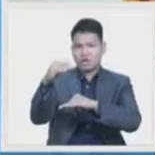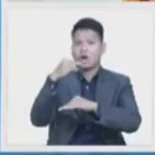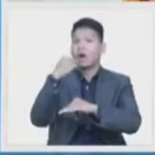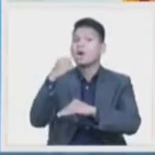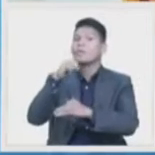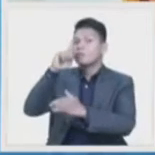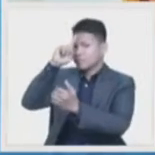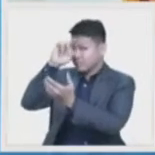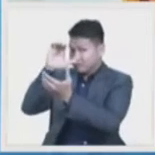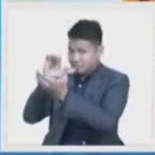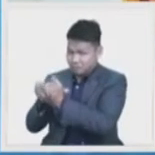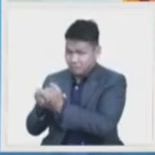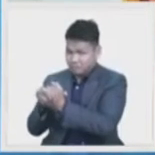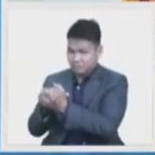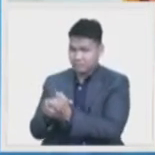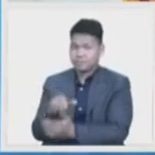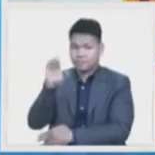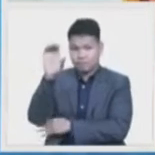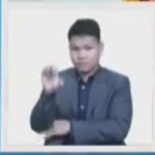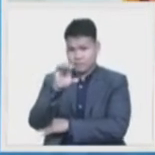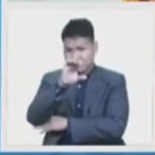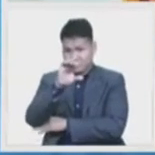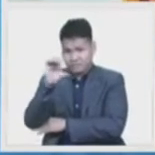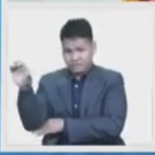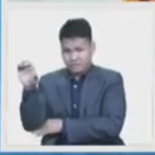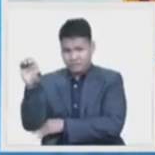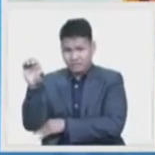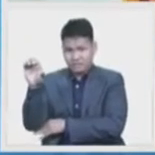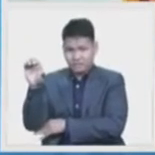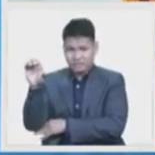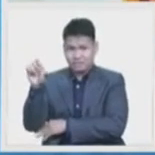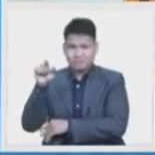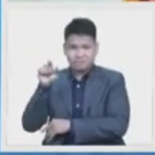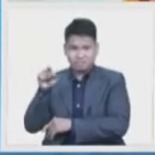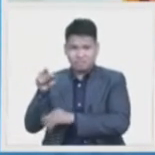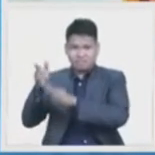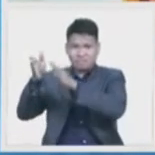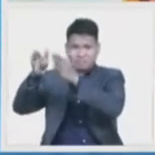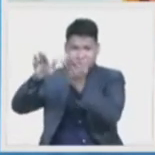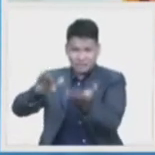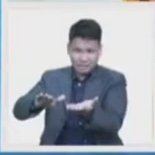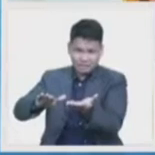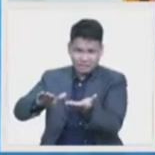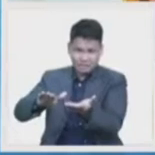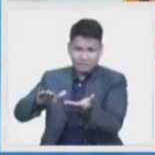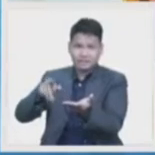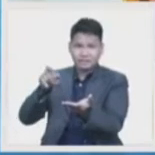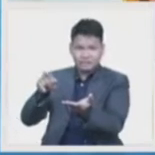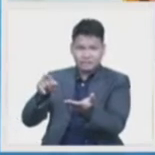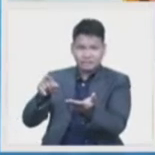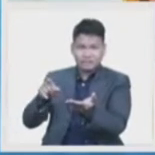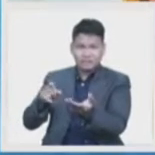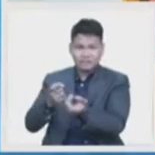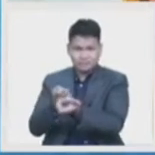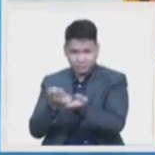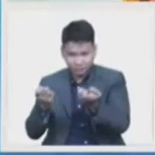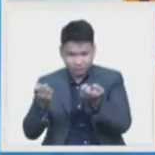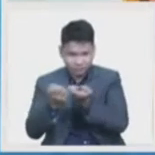dihang nagpakamatay siya sa cross, iyang gibiyaan, iyang gibayran, ang bayad sa